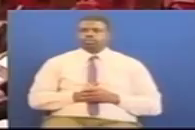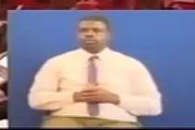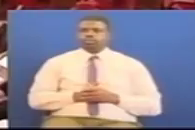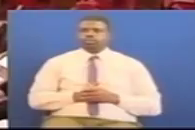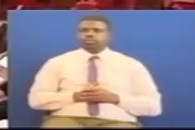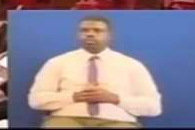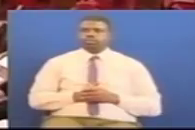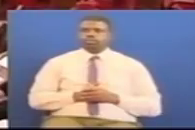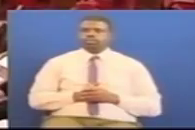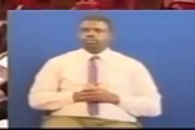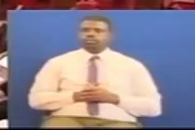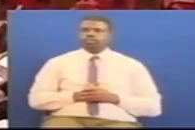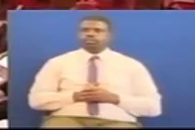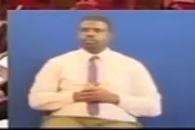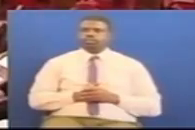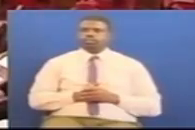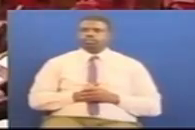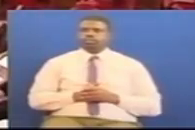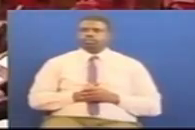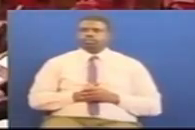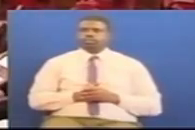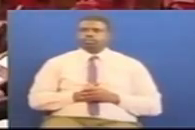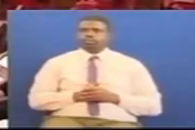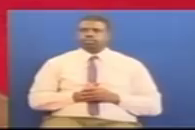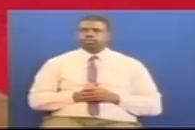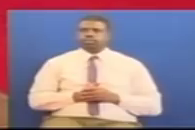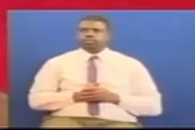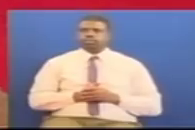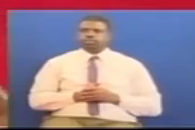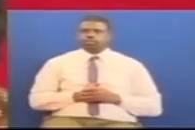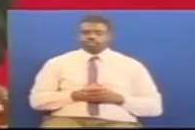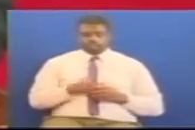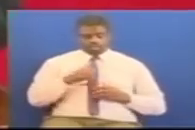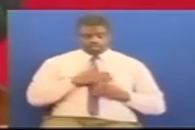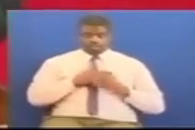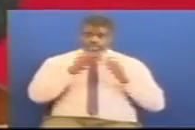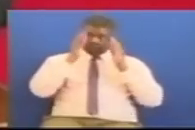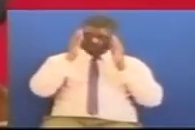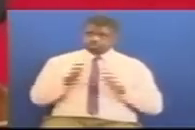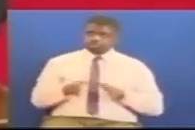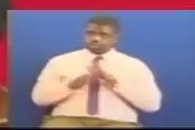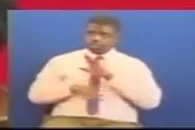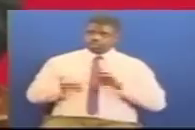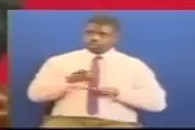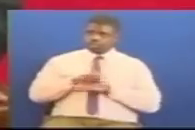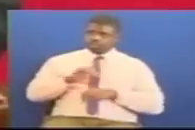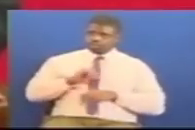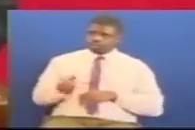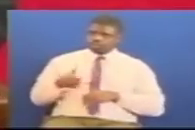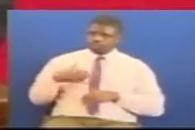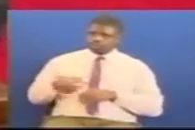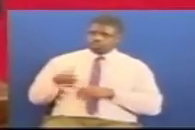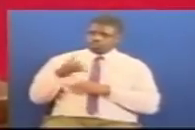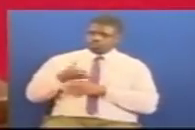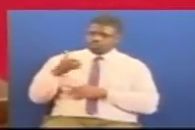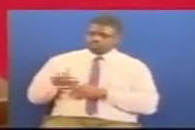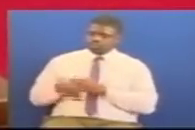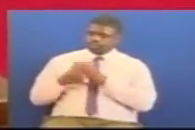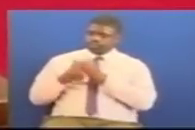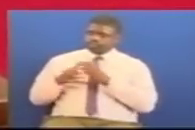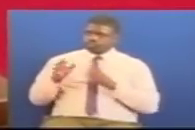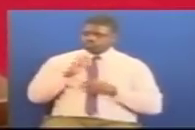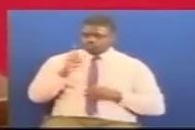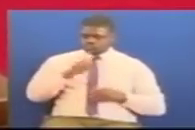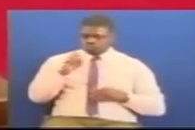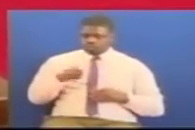Injinia Jitie. Asante Mheshimiwa Mwenyekiti, kwa niaba ya Waziri wa Ujenzi, Uchukuzi na Mawasiliano, naomba kujibu